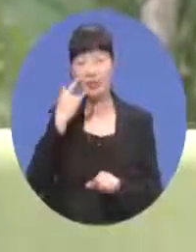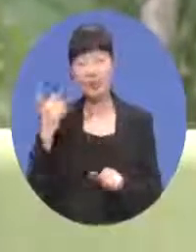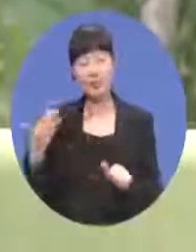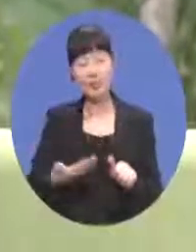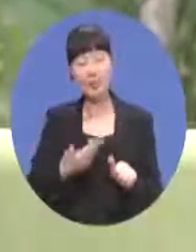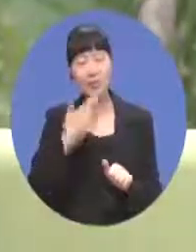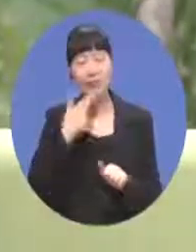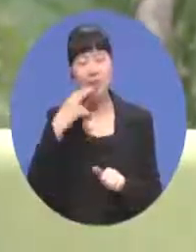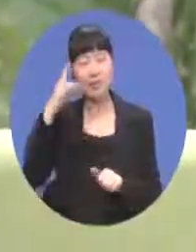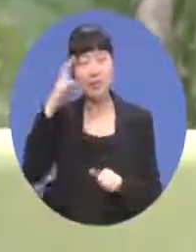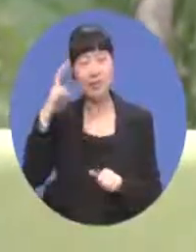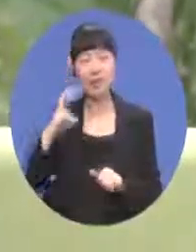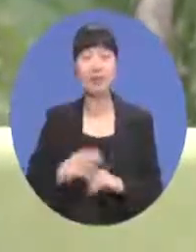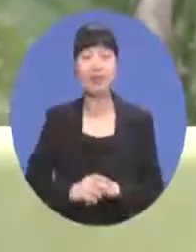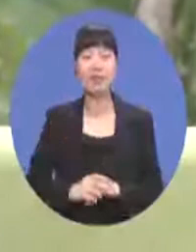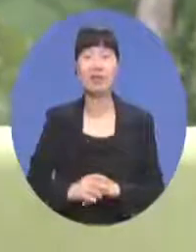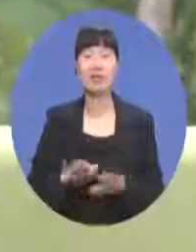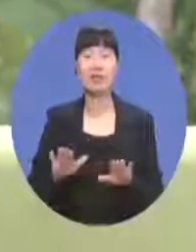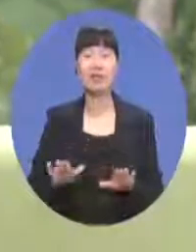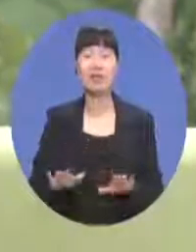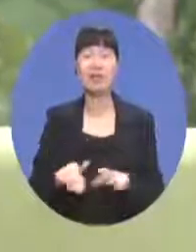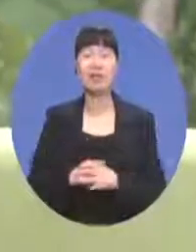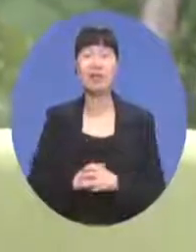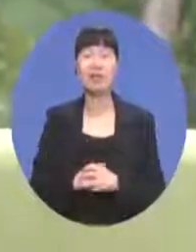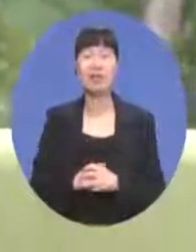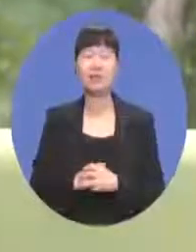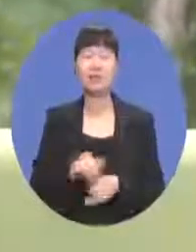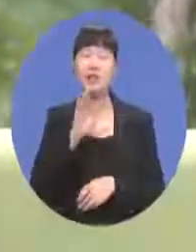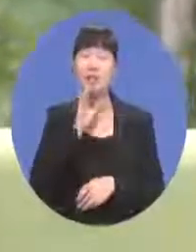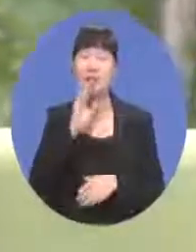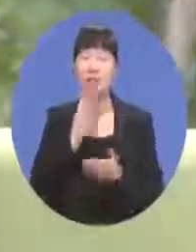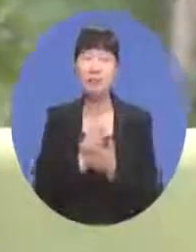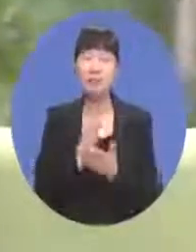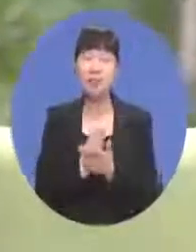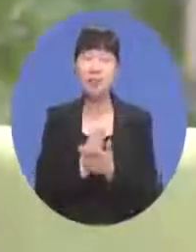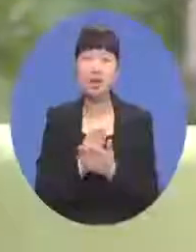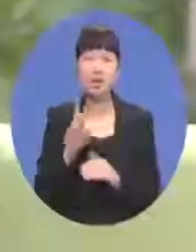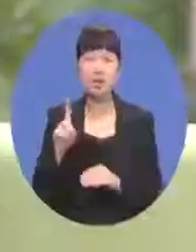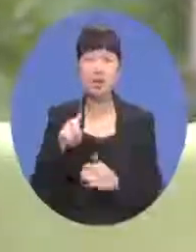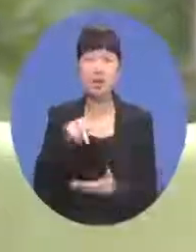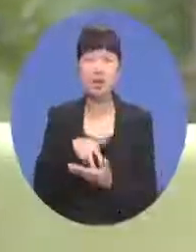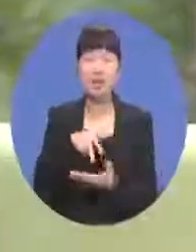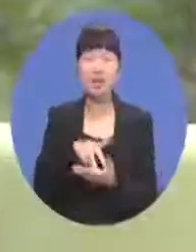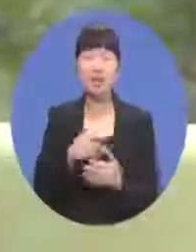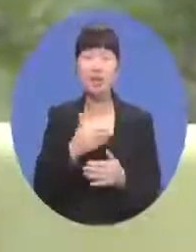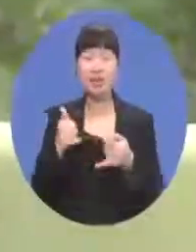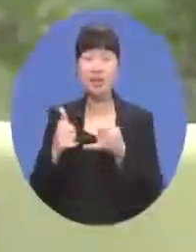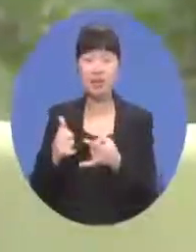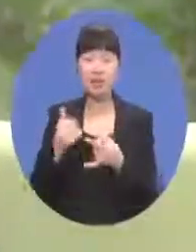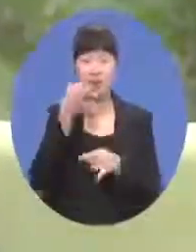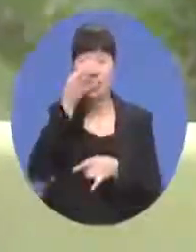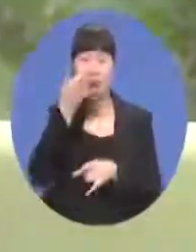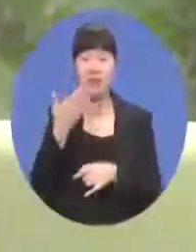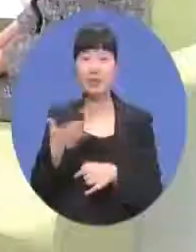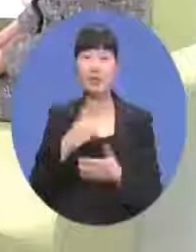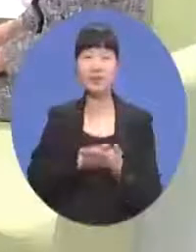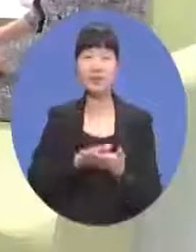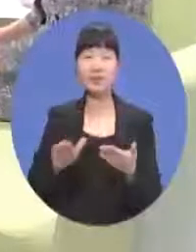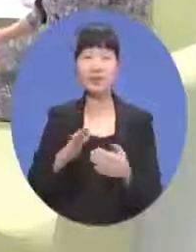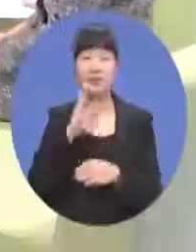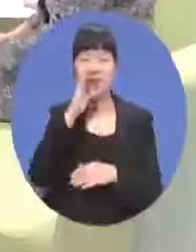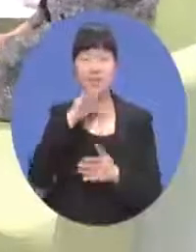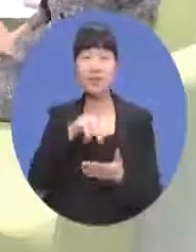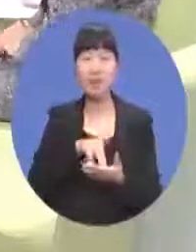주시는 예. 걸 수도 있겠다는 생각이 들거든요. 그래서 저희가 정말 하지 말아야 될 어떤 상황을 또 여러분들께 보여드리도록 하겠습니다. 안 좋은